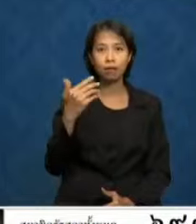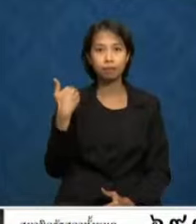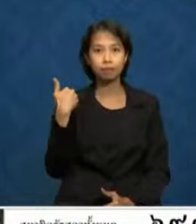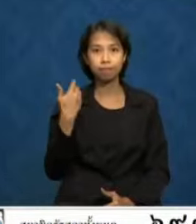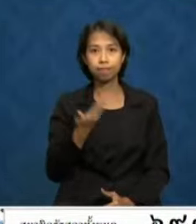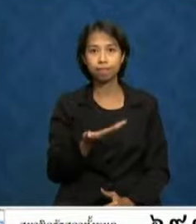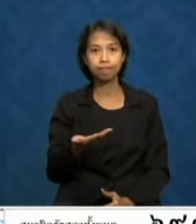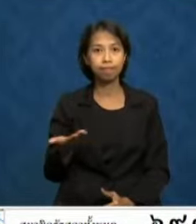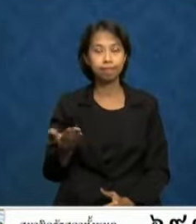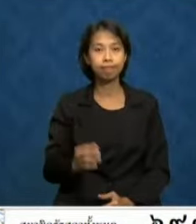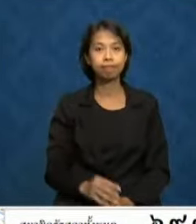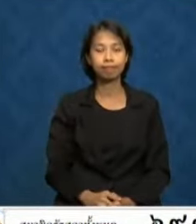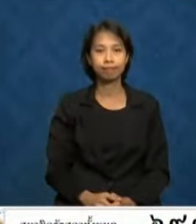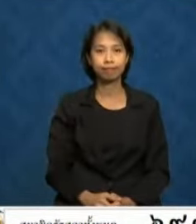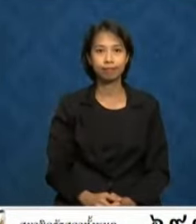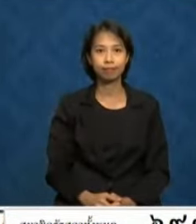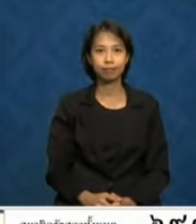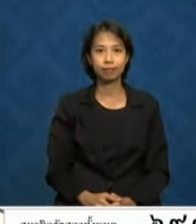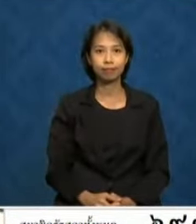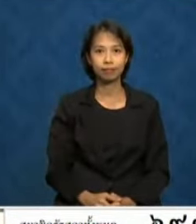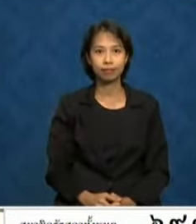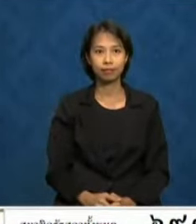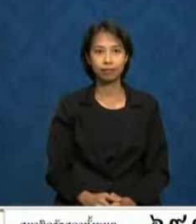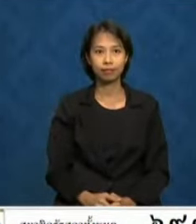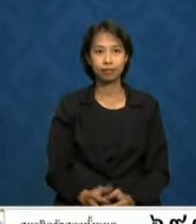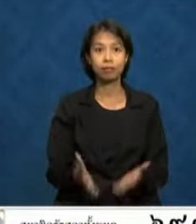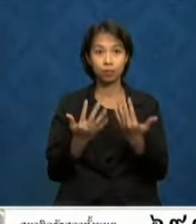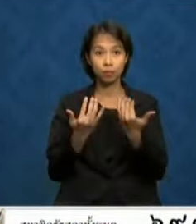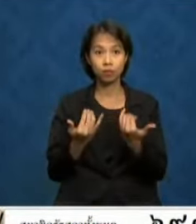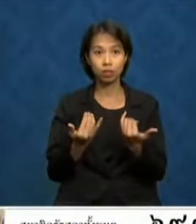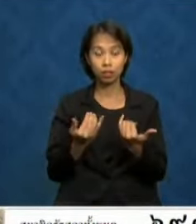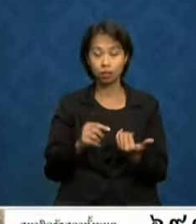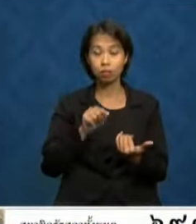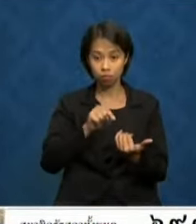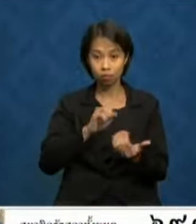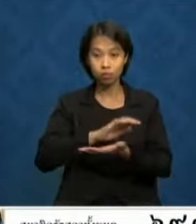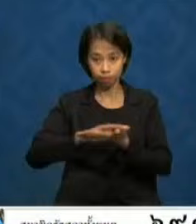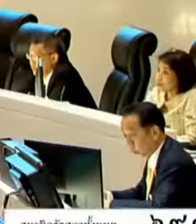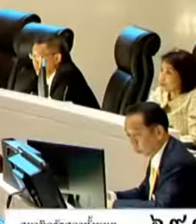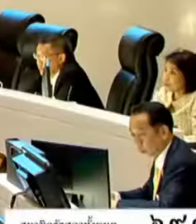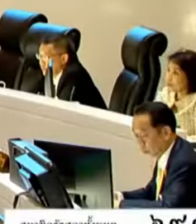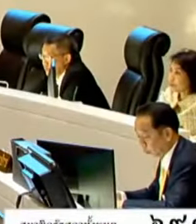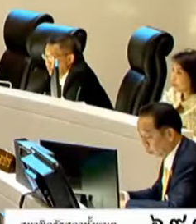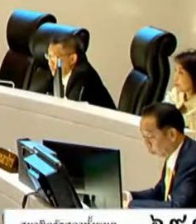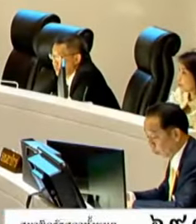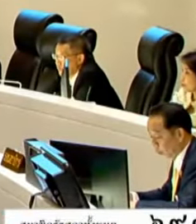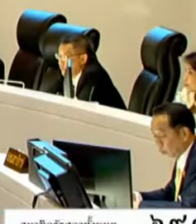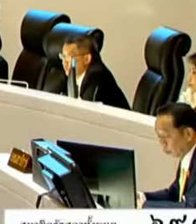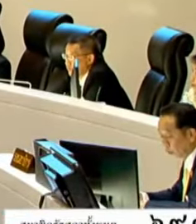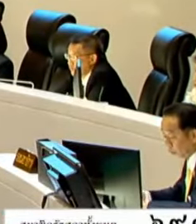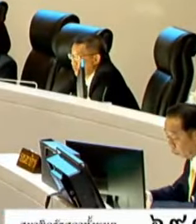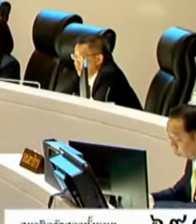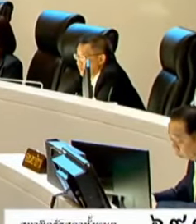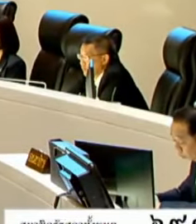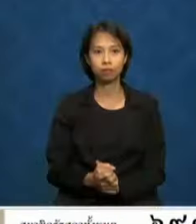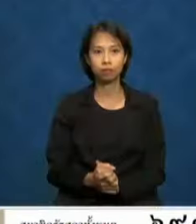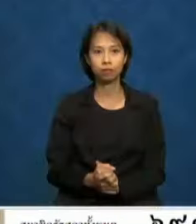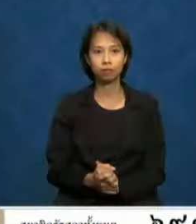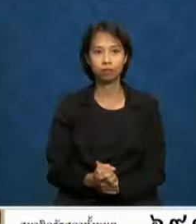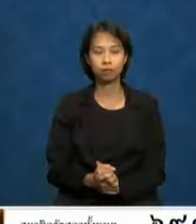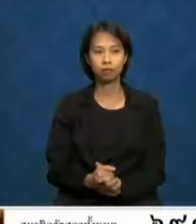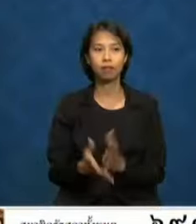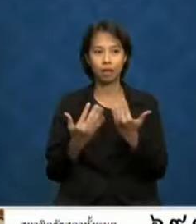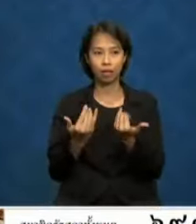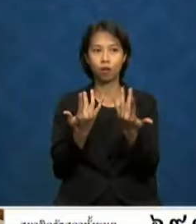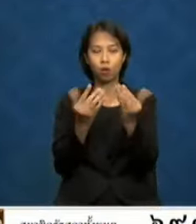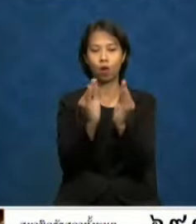ลงคะแนนทุกคนแล้วนะครับ ขอให้เจ้าหน้าที่ได้แส